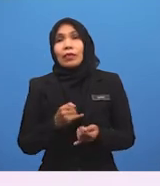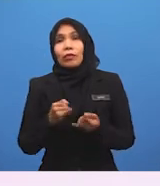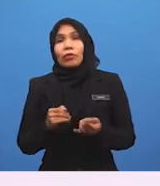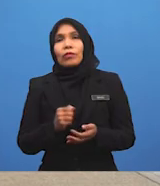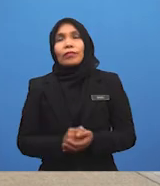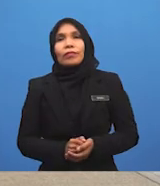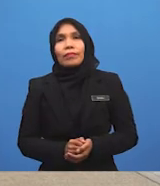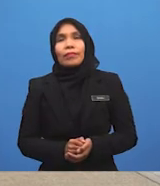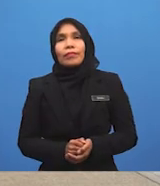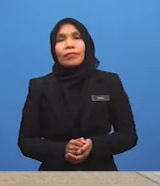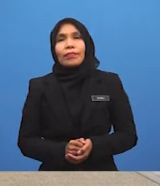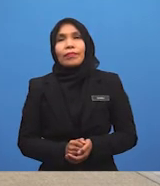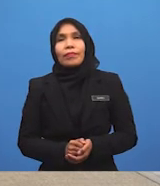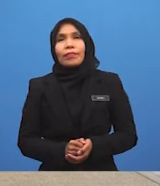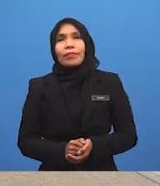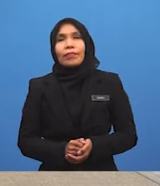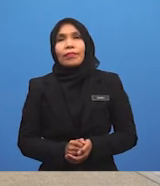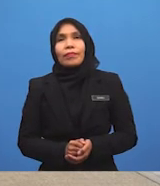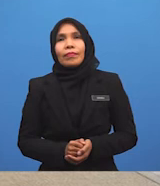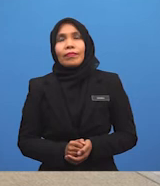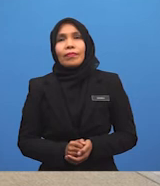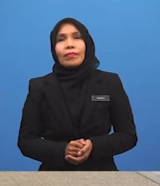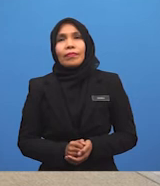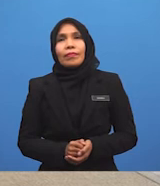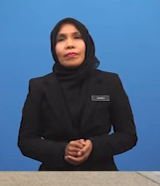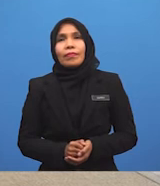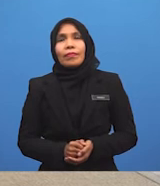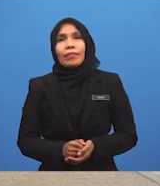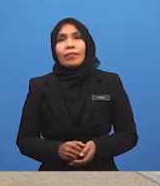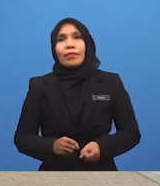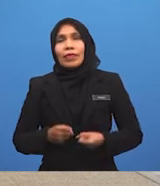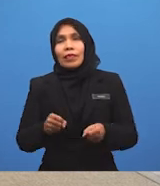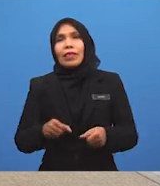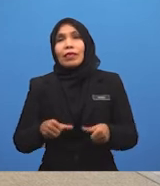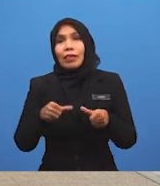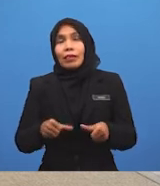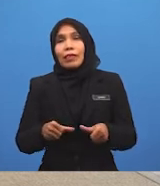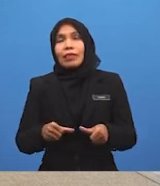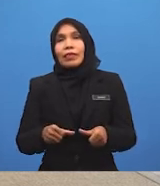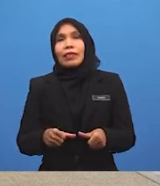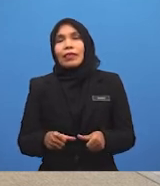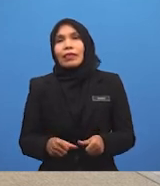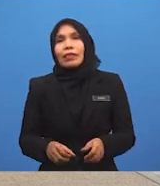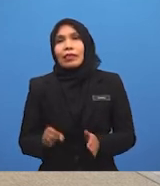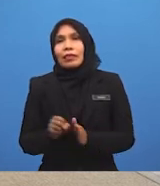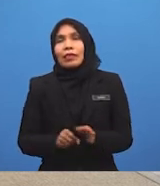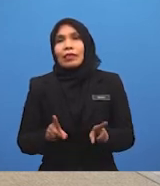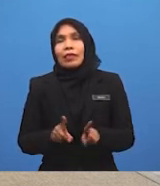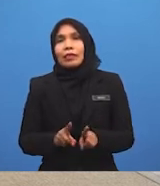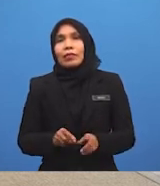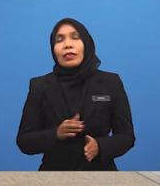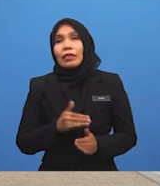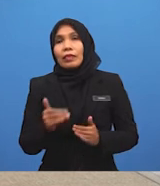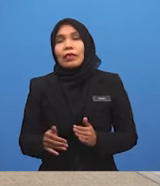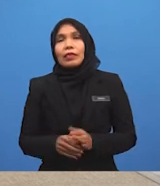ini. Nyatalah, bersikap adil sesama jiran banyak memberi manfaat baik kepada